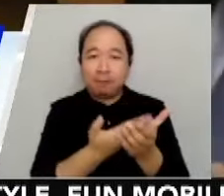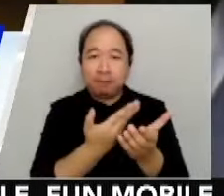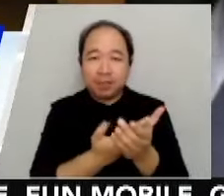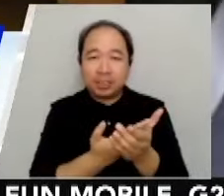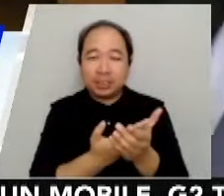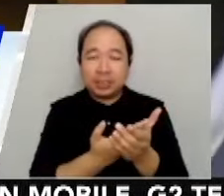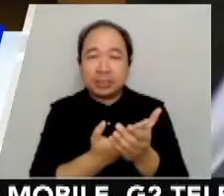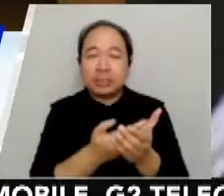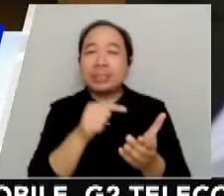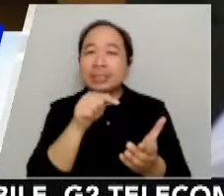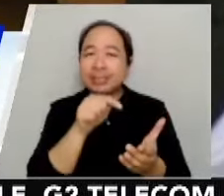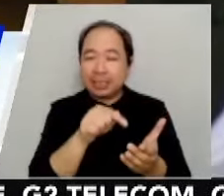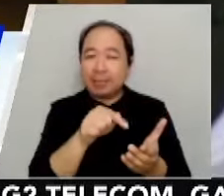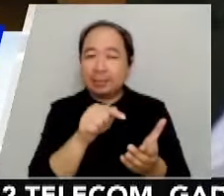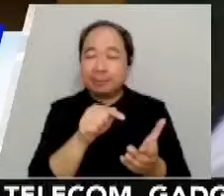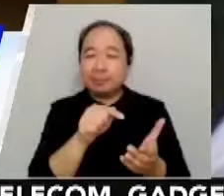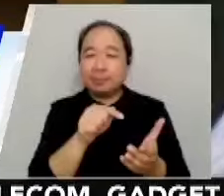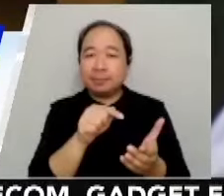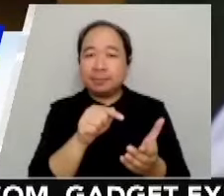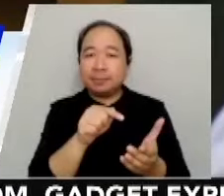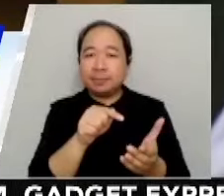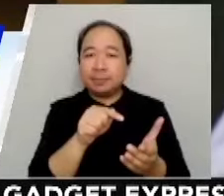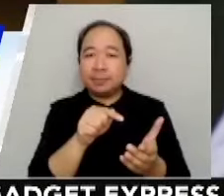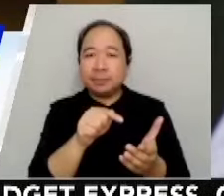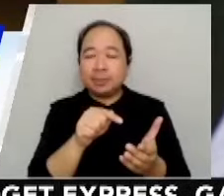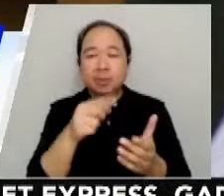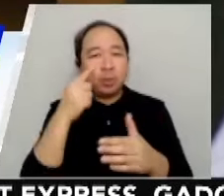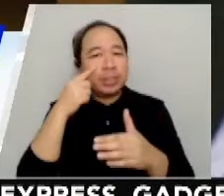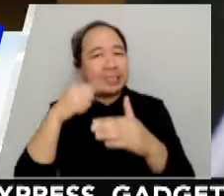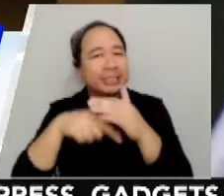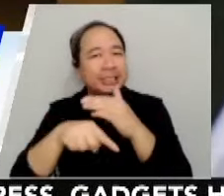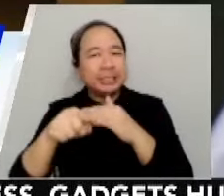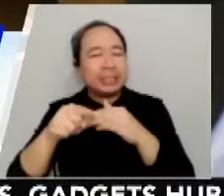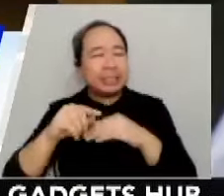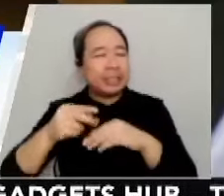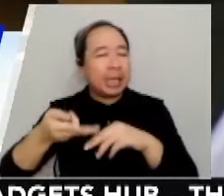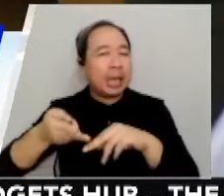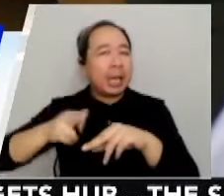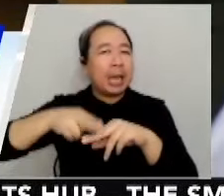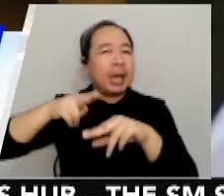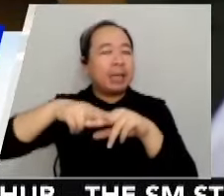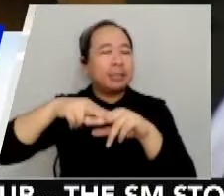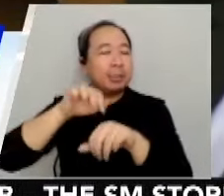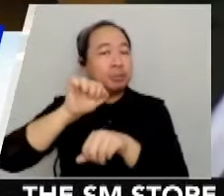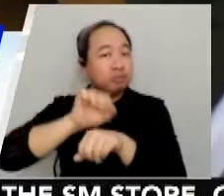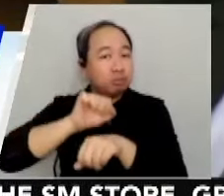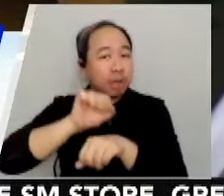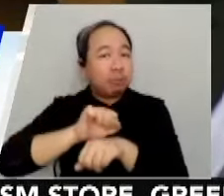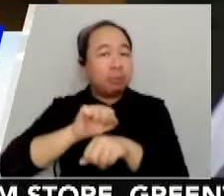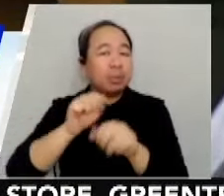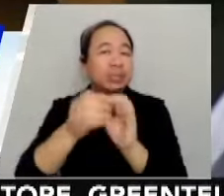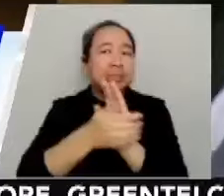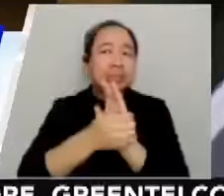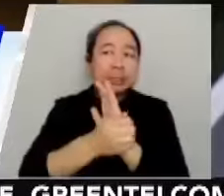that the forecasted increase in jobs, skills development,